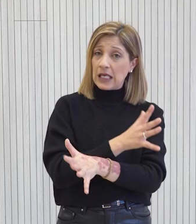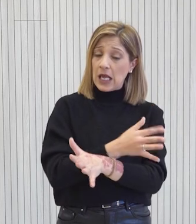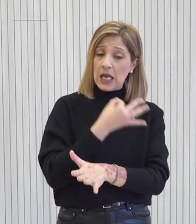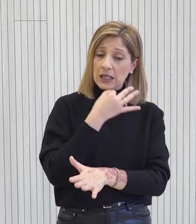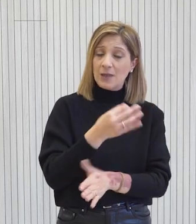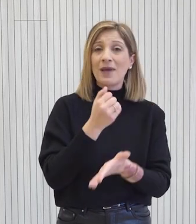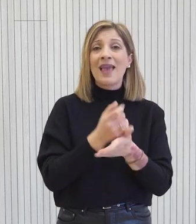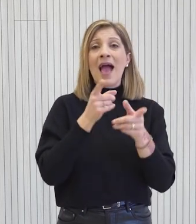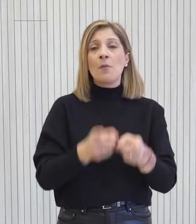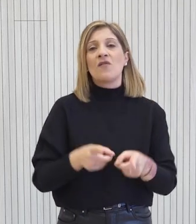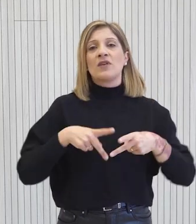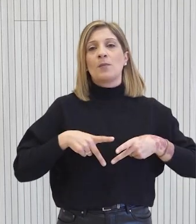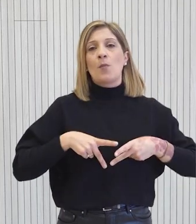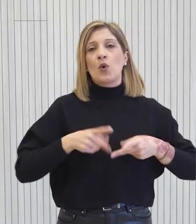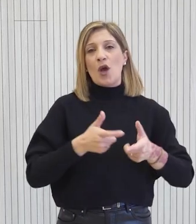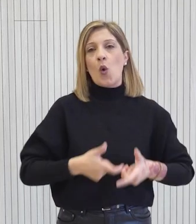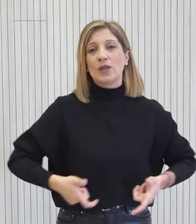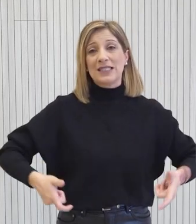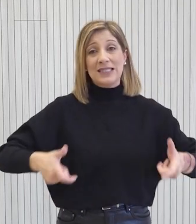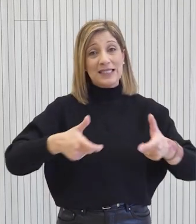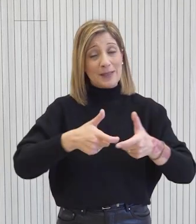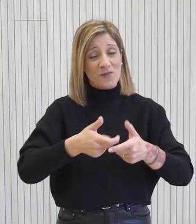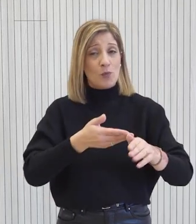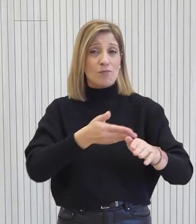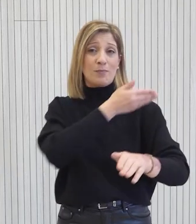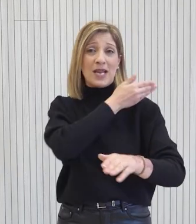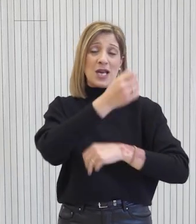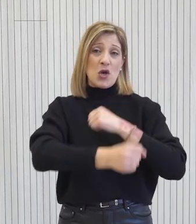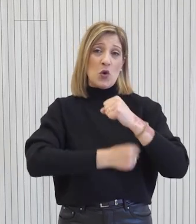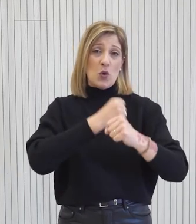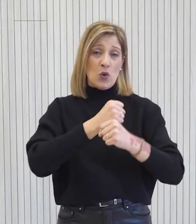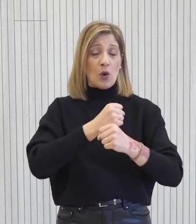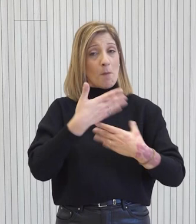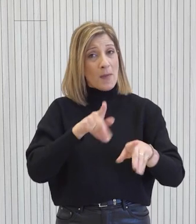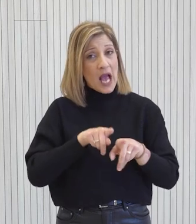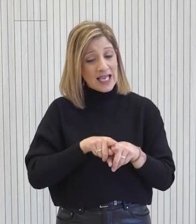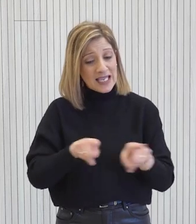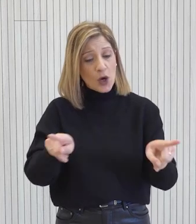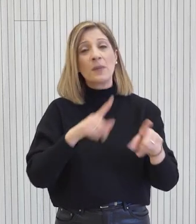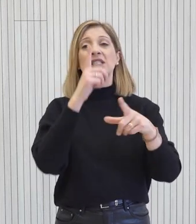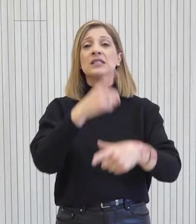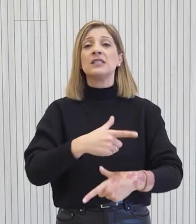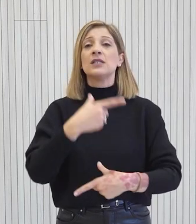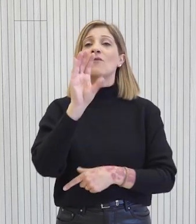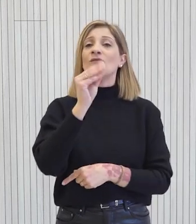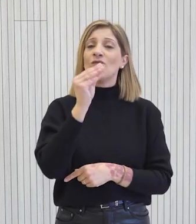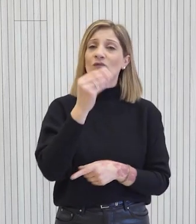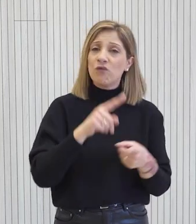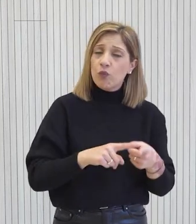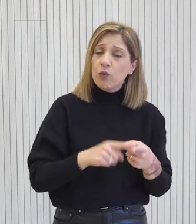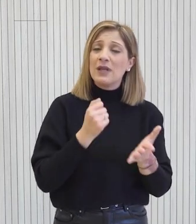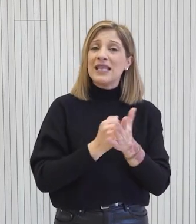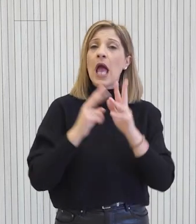και απόφασης του Υπουργικού Συμβουλίου, η οποία κοινοποιήθηκε τόσο στην Βουλή των Αντιπροσώπων, όσο και στον κύριο Οδυσσέα